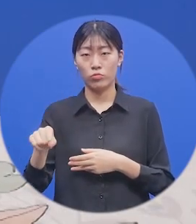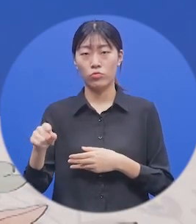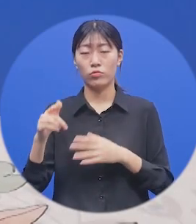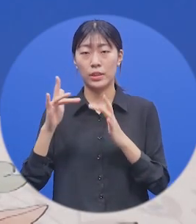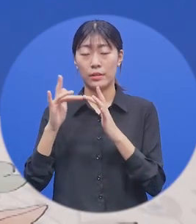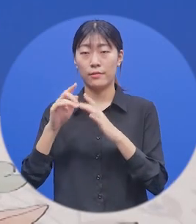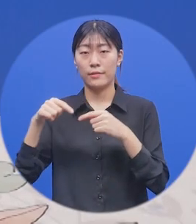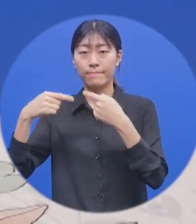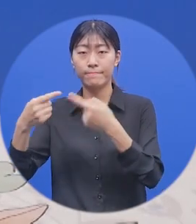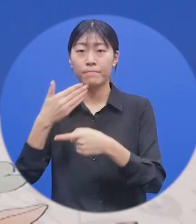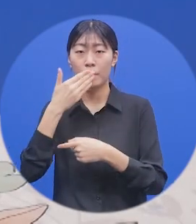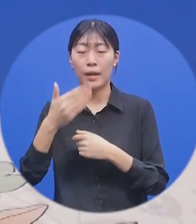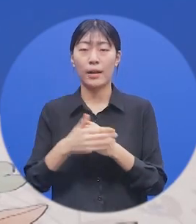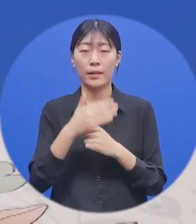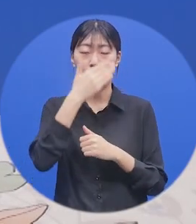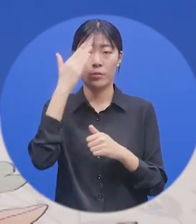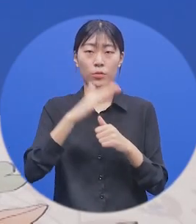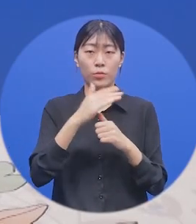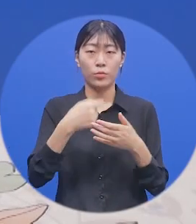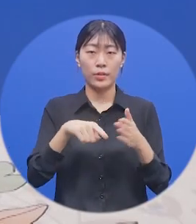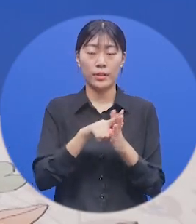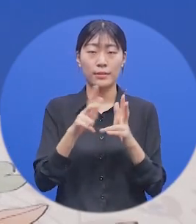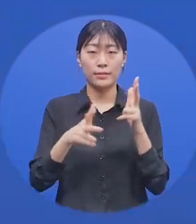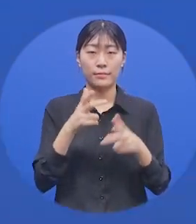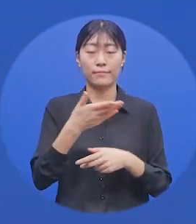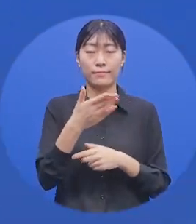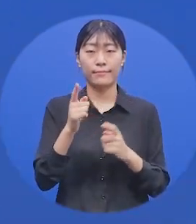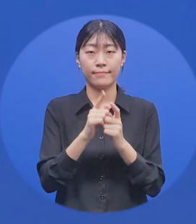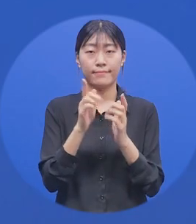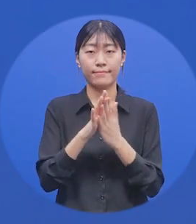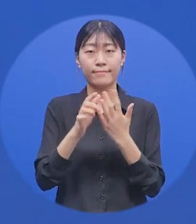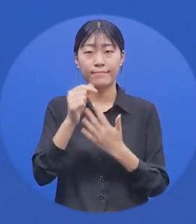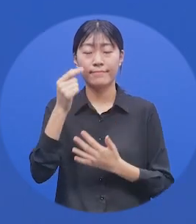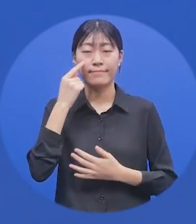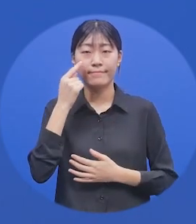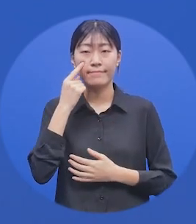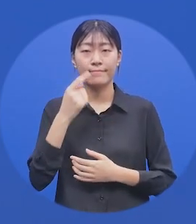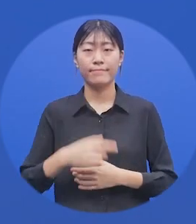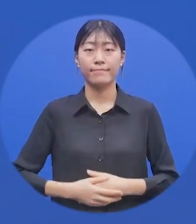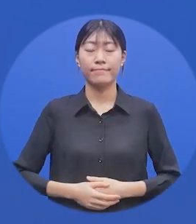청소년에 의한, 청소년을 위한 사업을 여러분이 직접 선택해 보세요.